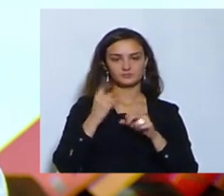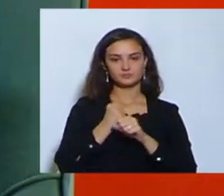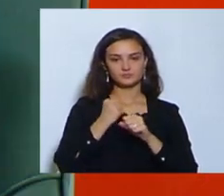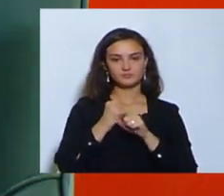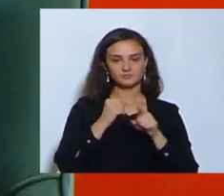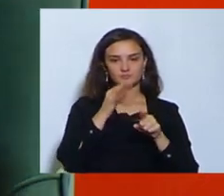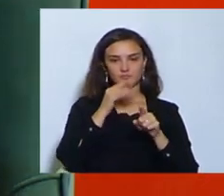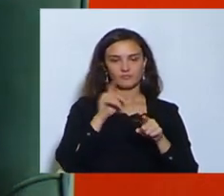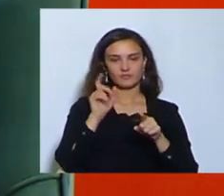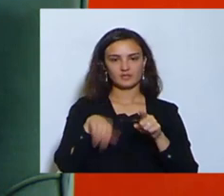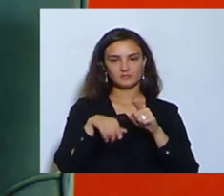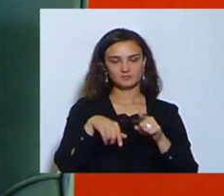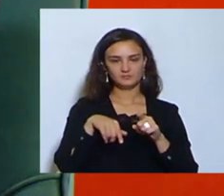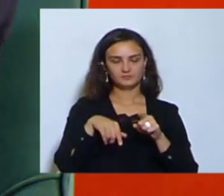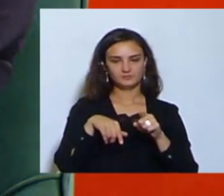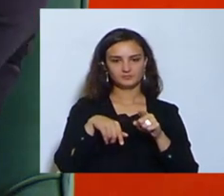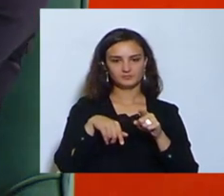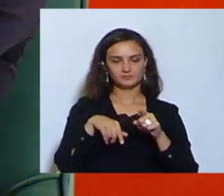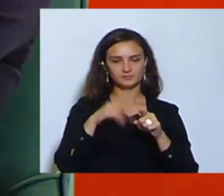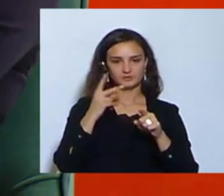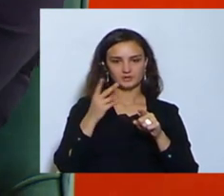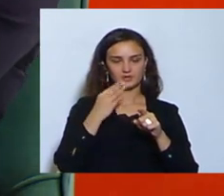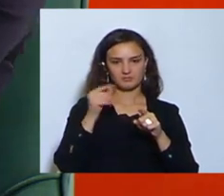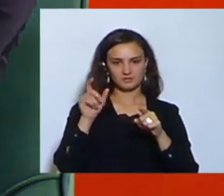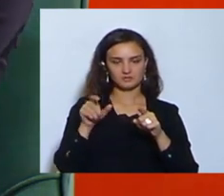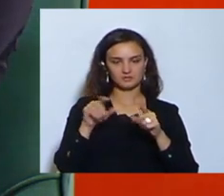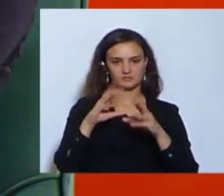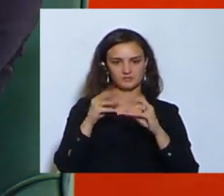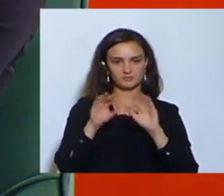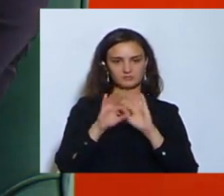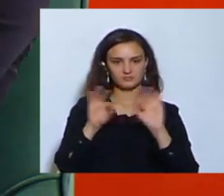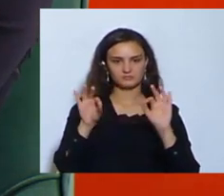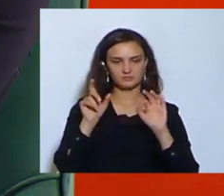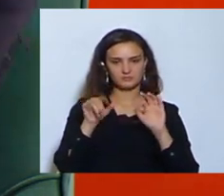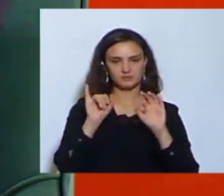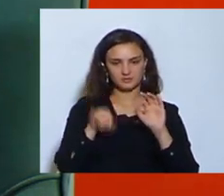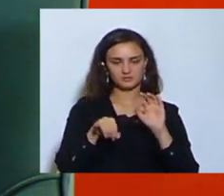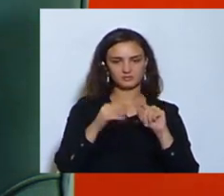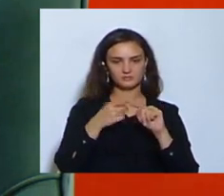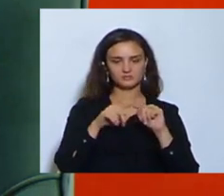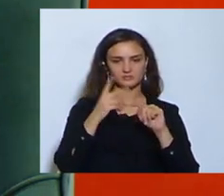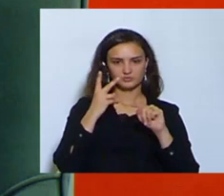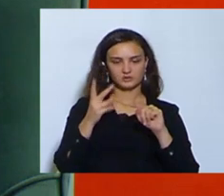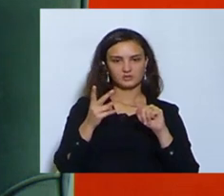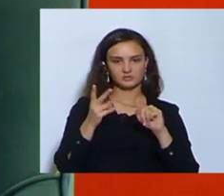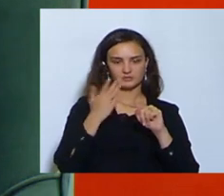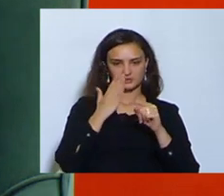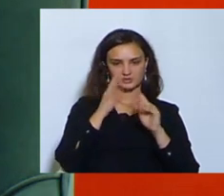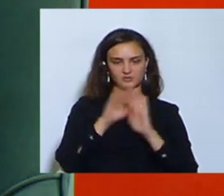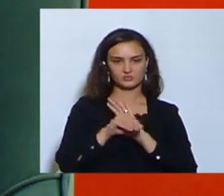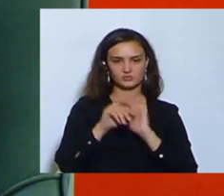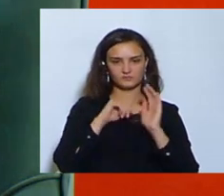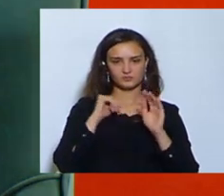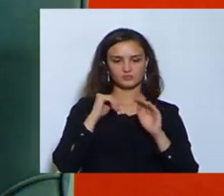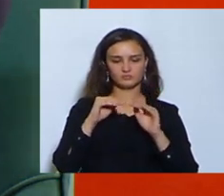ამ დროს? დავშვათ, ადამიანი შეხედავ, რომ ლამაზია, მშვენიერია, გამხდარია და ჩაიხედება სარკეში და